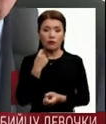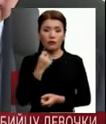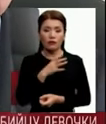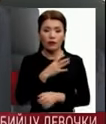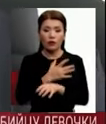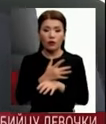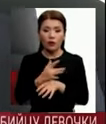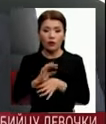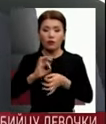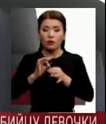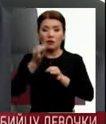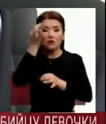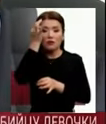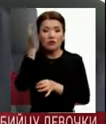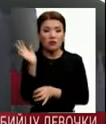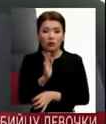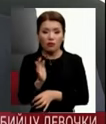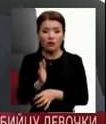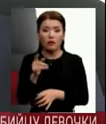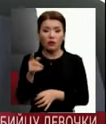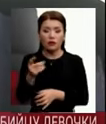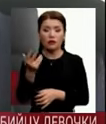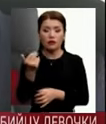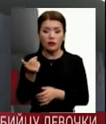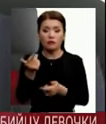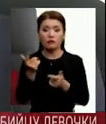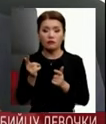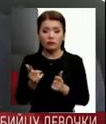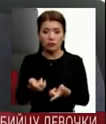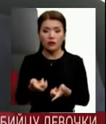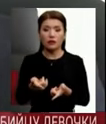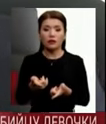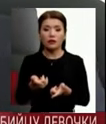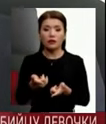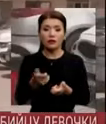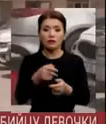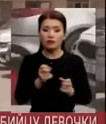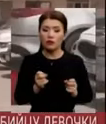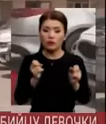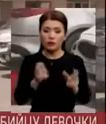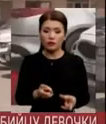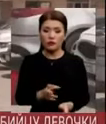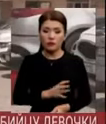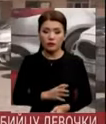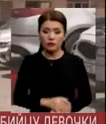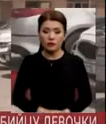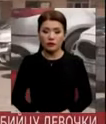все происходило, он не помнит. Хотя осознает, что это все преступление.